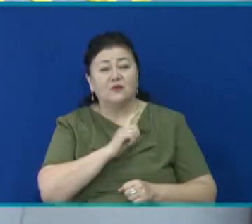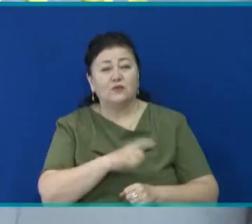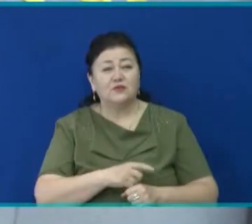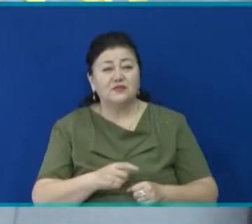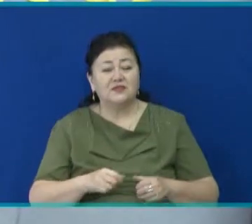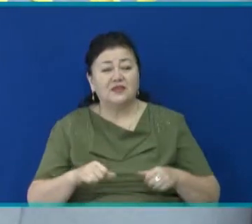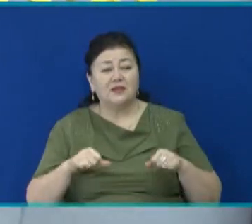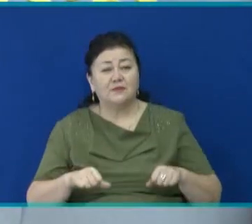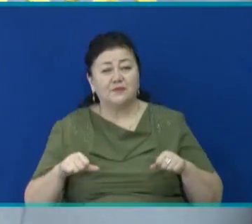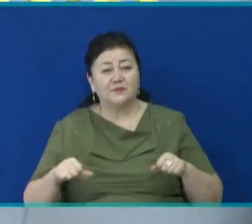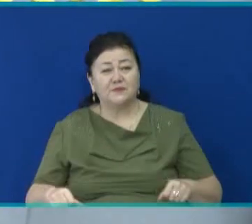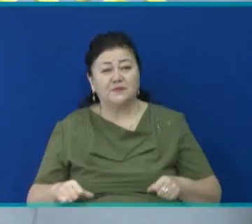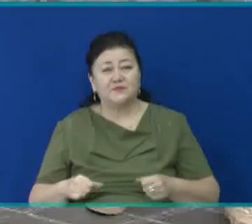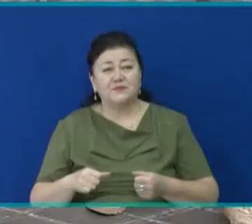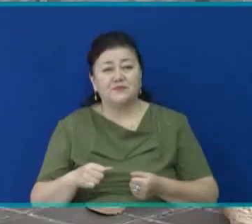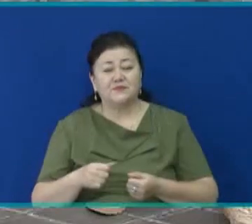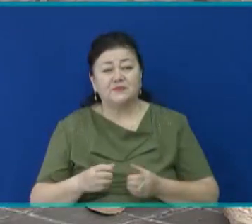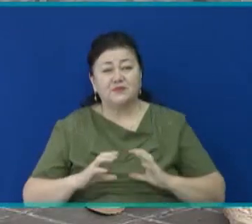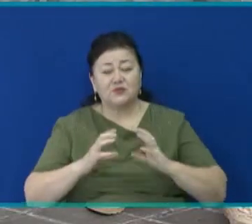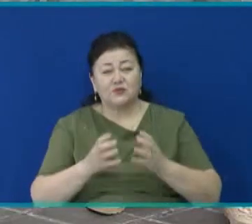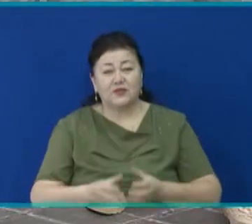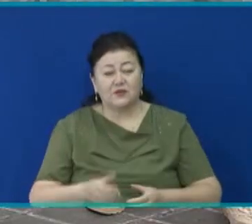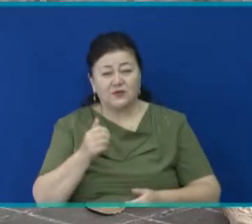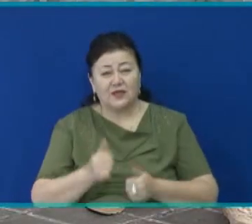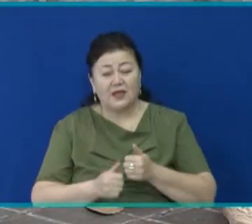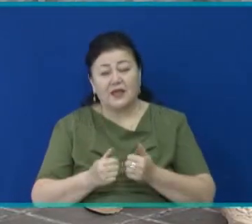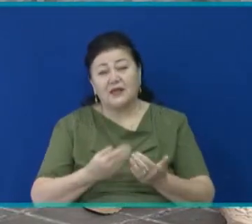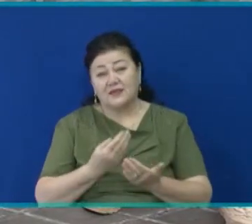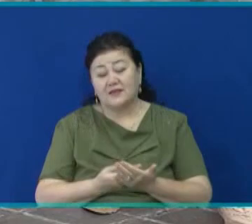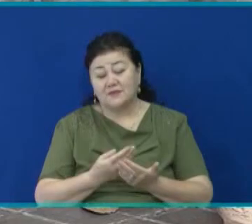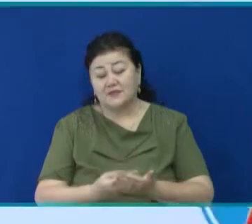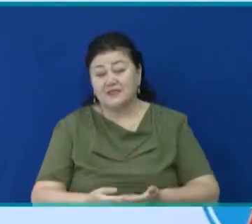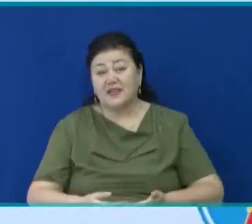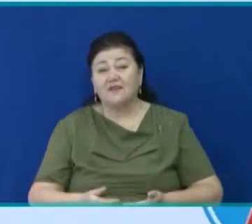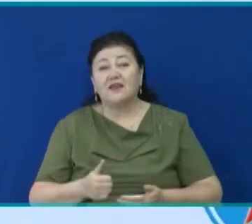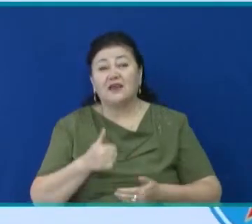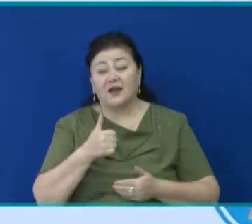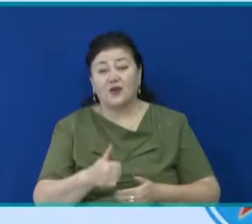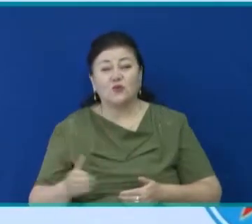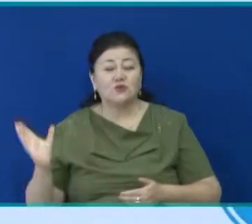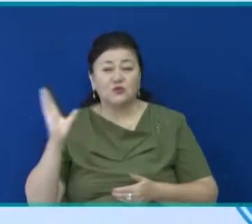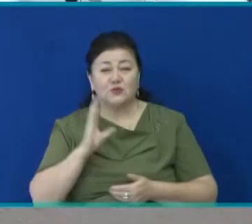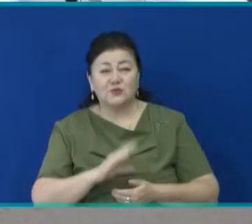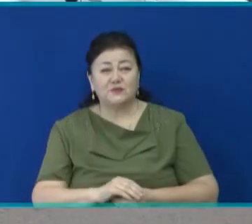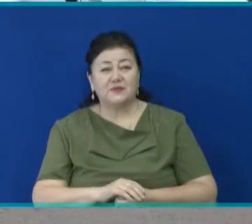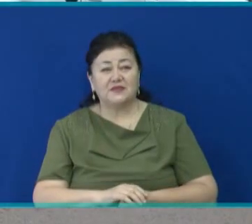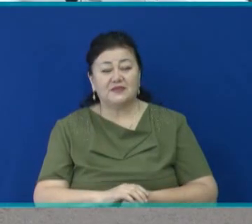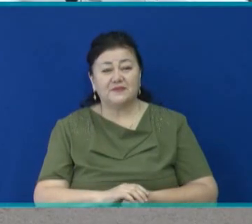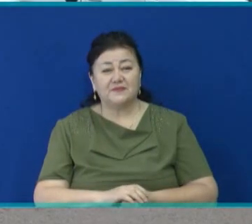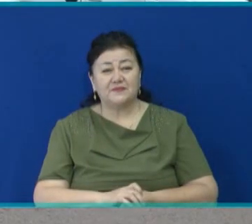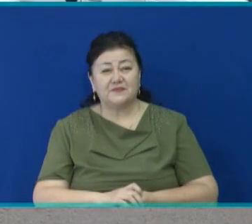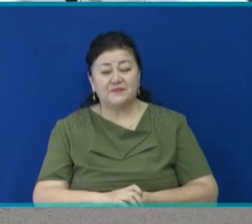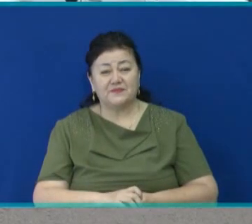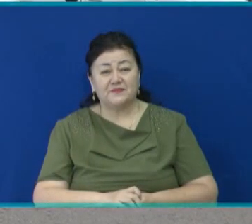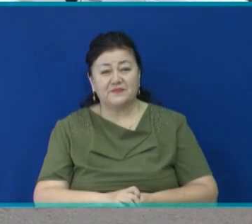команд, наши земляки, участвовавшие в международных соревнованиях, смогли показать хорошие результаты. Ботагоз Дандыбаева, Аслан Ирцпаев, Диана Тулева, Анатолий